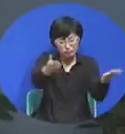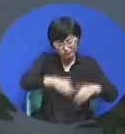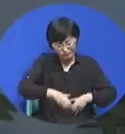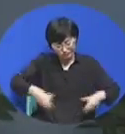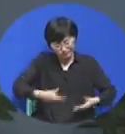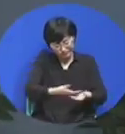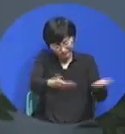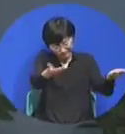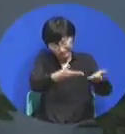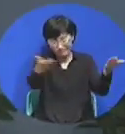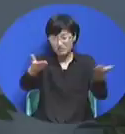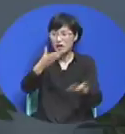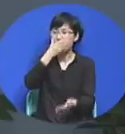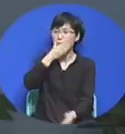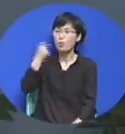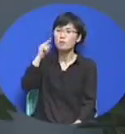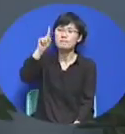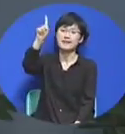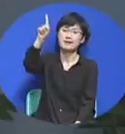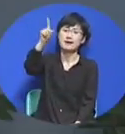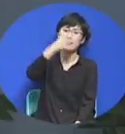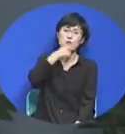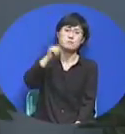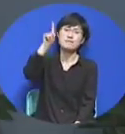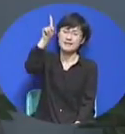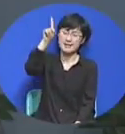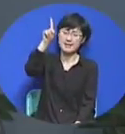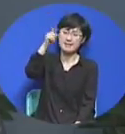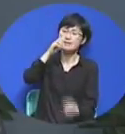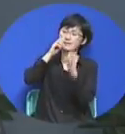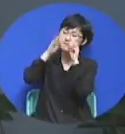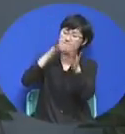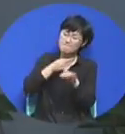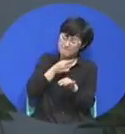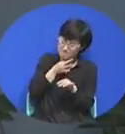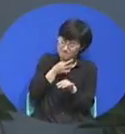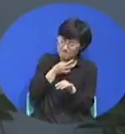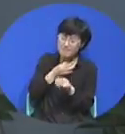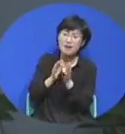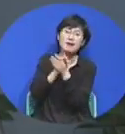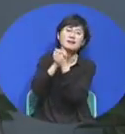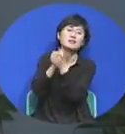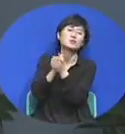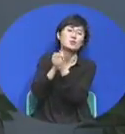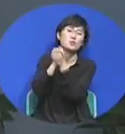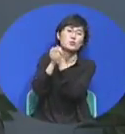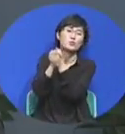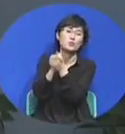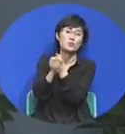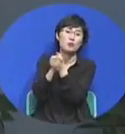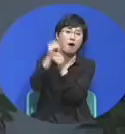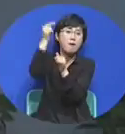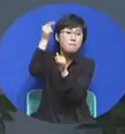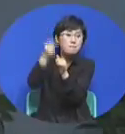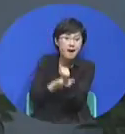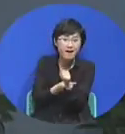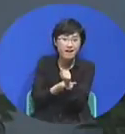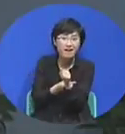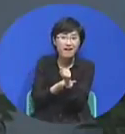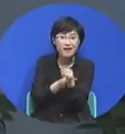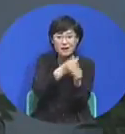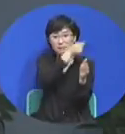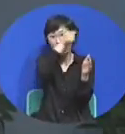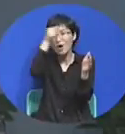이렇게. God, I will concede everything. Just help me to preach the gospel. 그랬더니 평생의 응답과